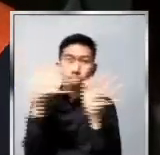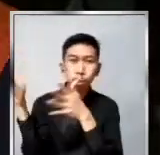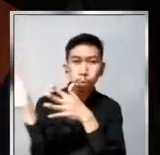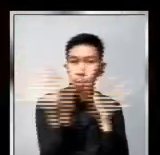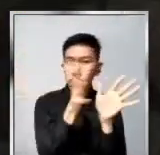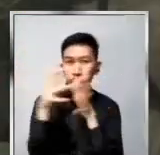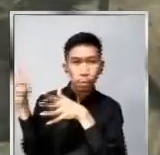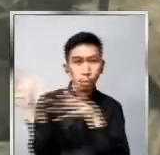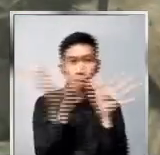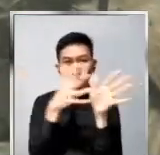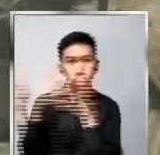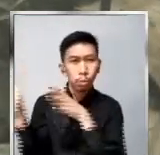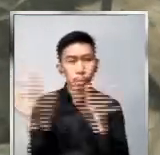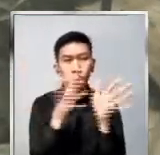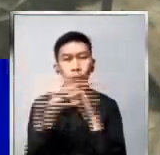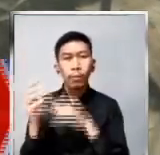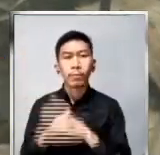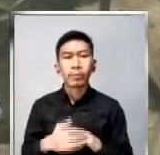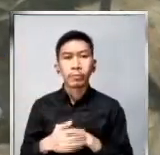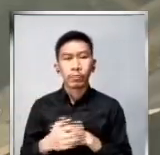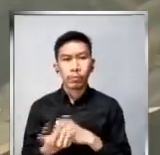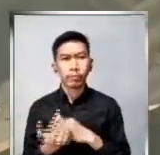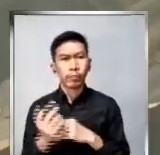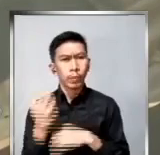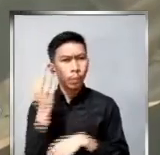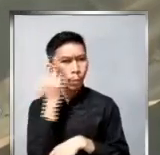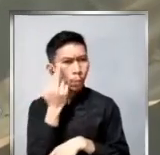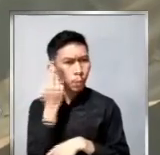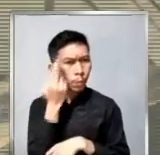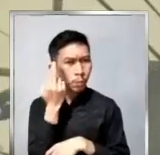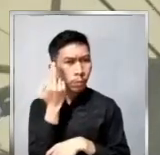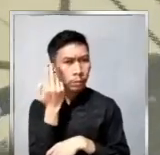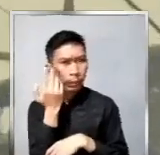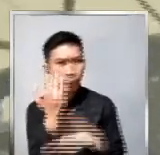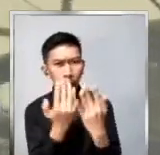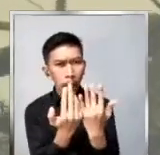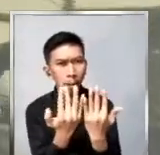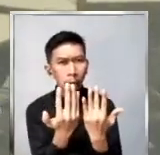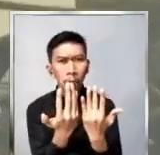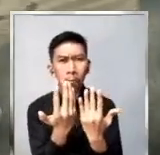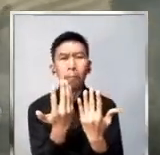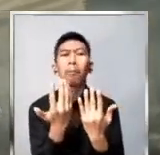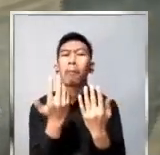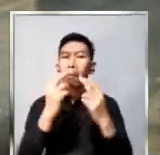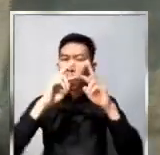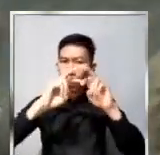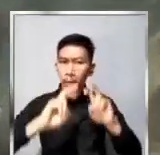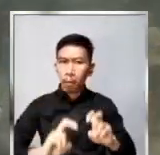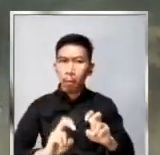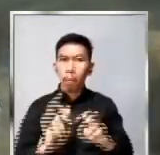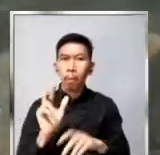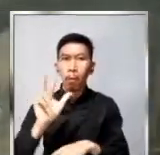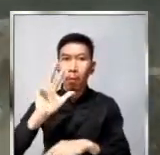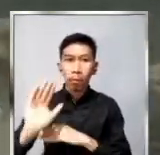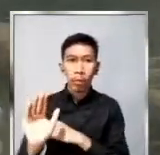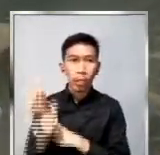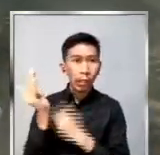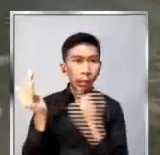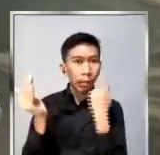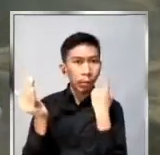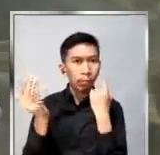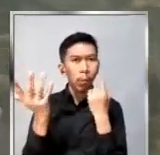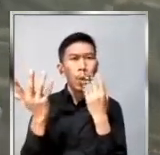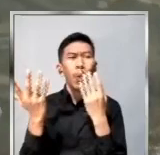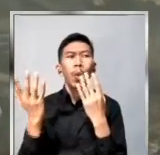sunog natin. Bandang alas 3 na madaling araw kanina naapula ang sunog. Walang itinira para sa